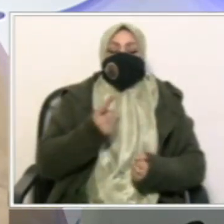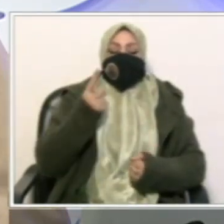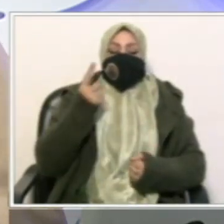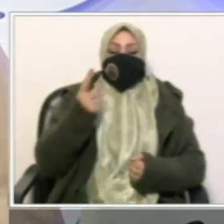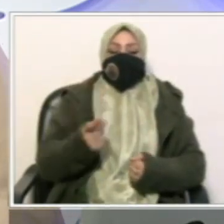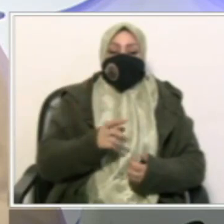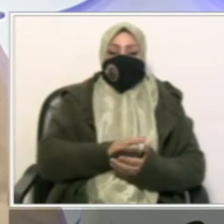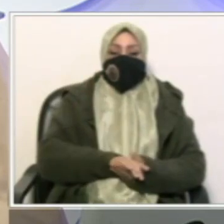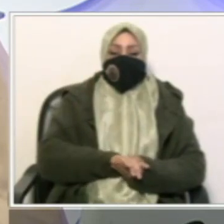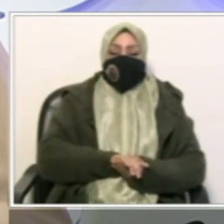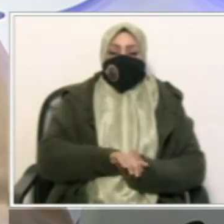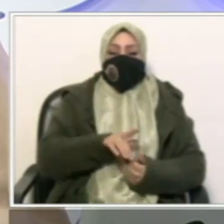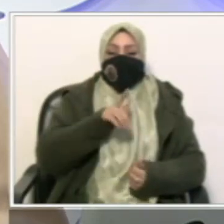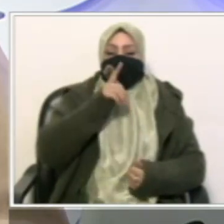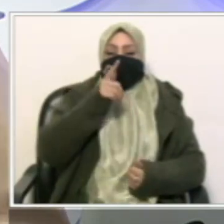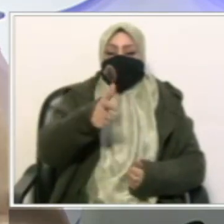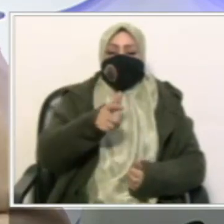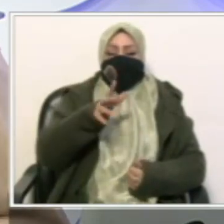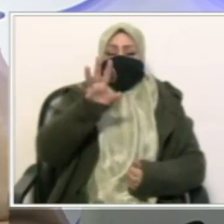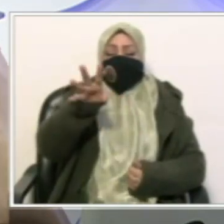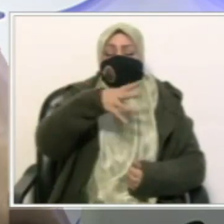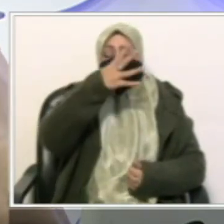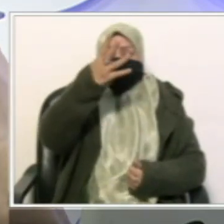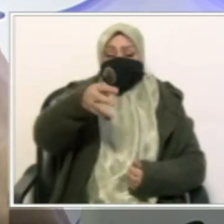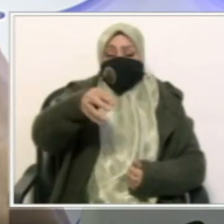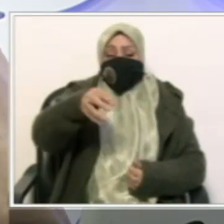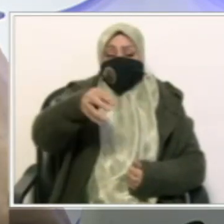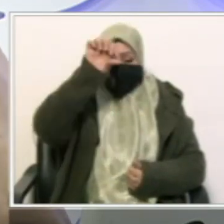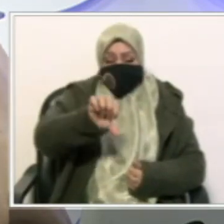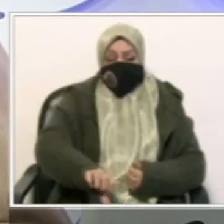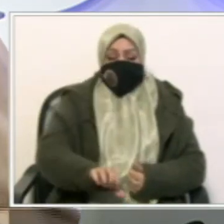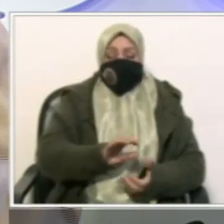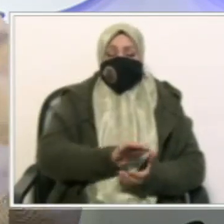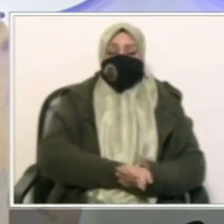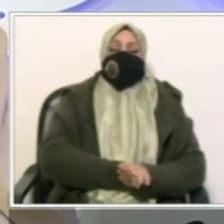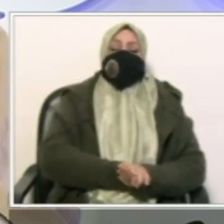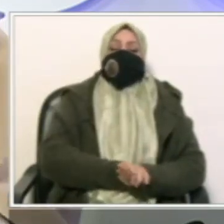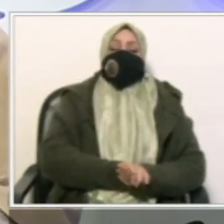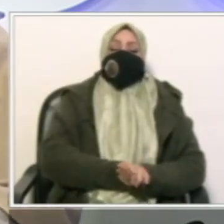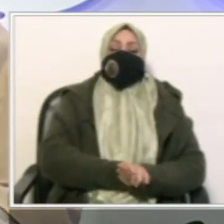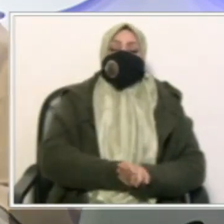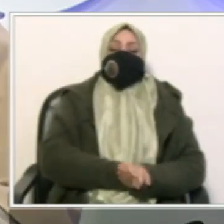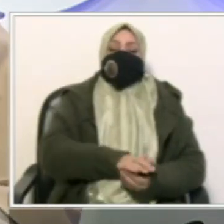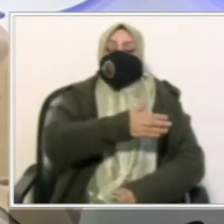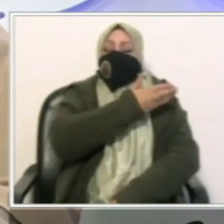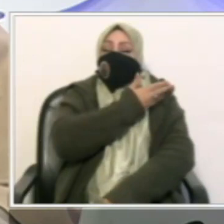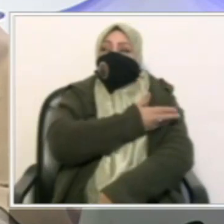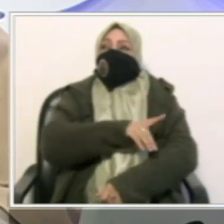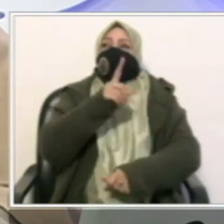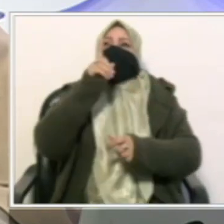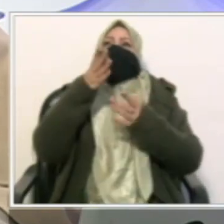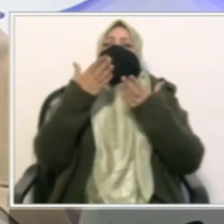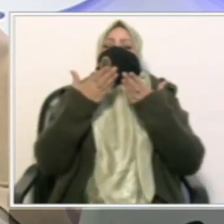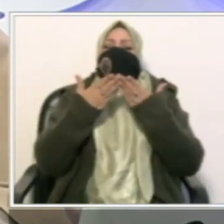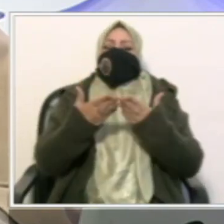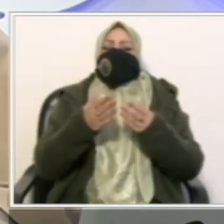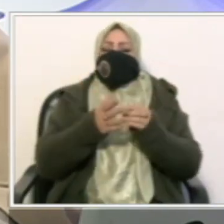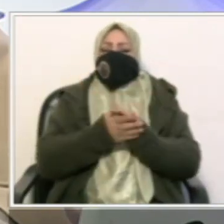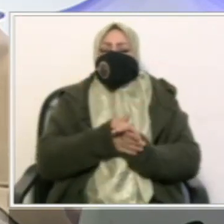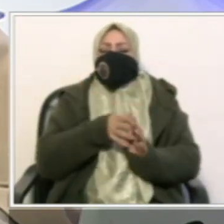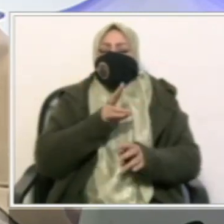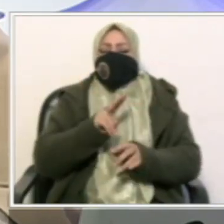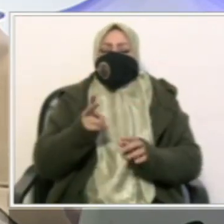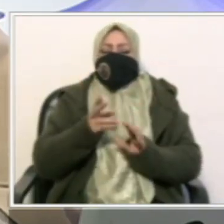الأمر ينبغي عليه أن يتوب وأن يرجع وأن يتوب إلى الله عز وجل. فكم من حالات الآن أفضت بالأمة